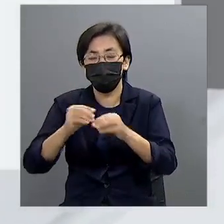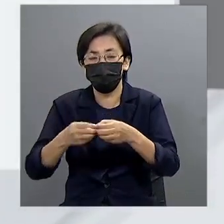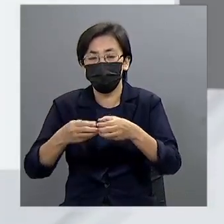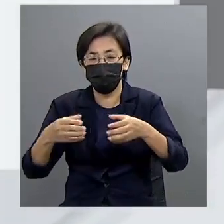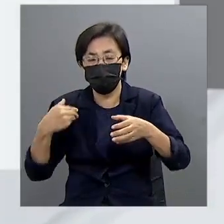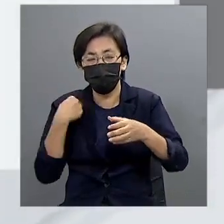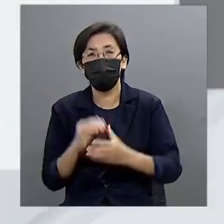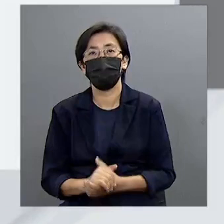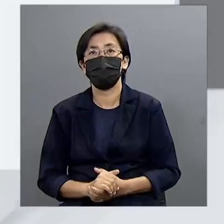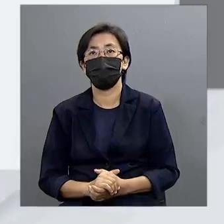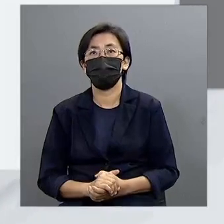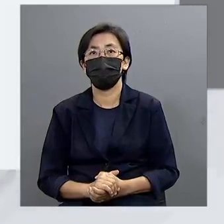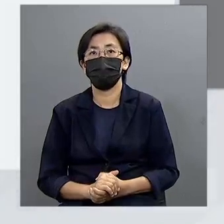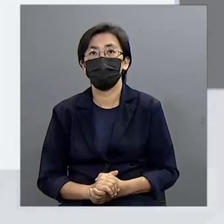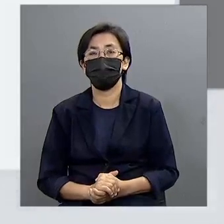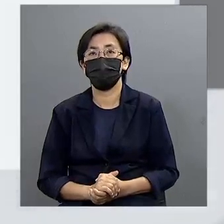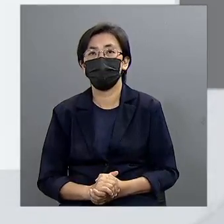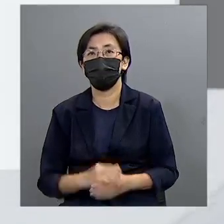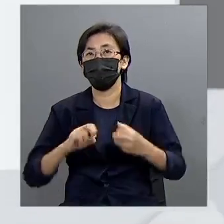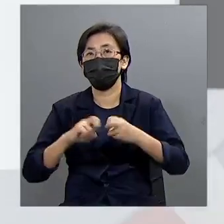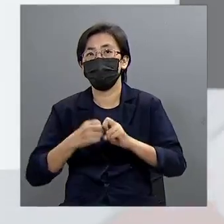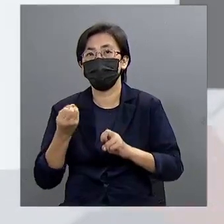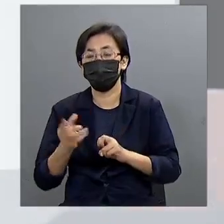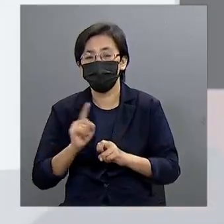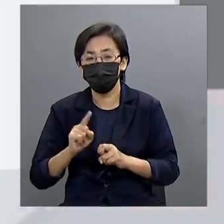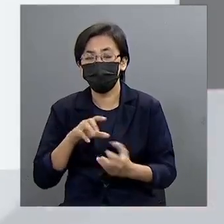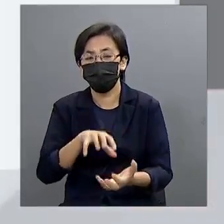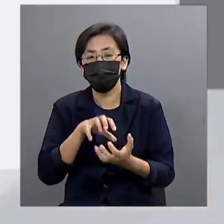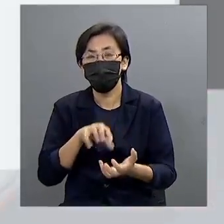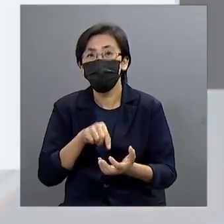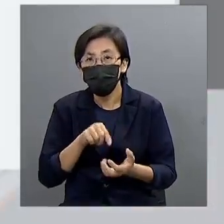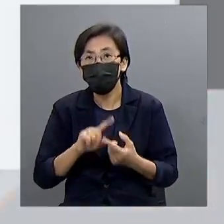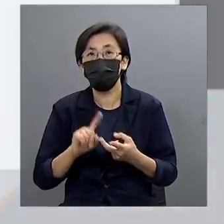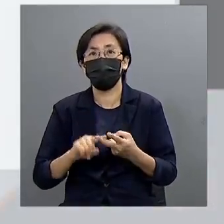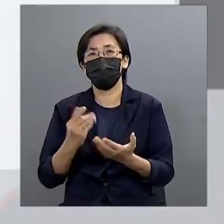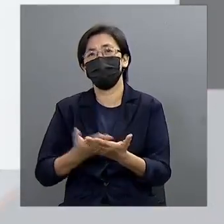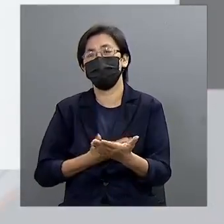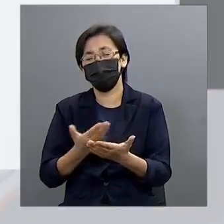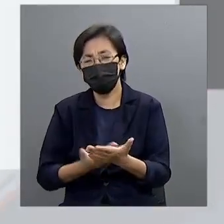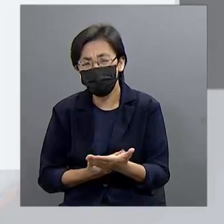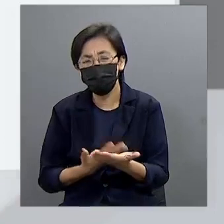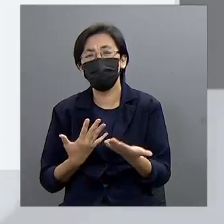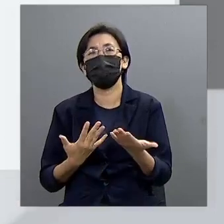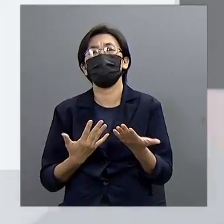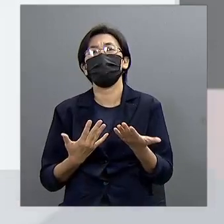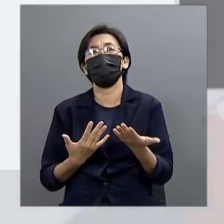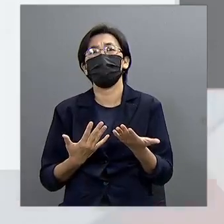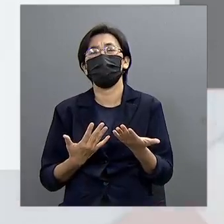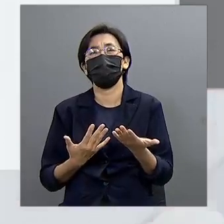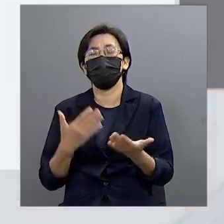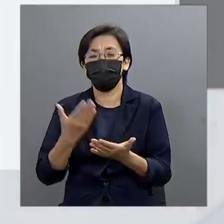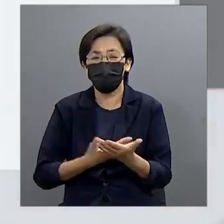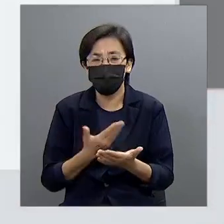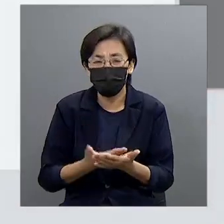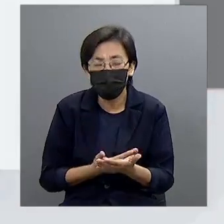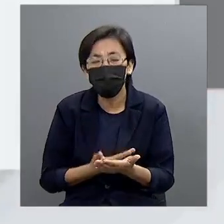นะคะว่าการเล่นพนันที่เป็นปัญหาที่สุดก็คือบ่อนออนไลน์ส่วนการซื้อสลากกินแบ่งรัฐบาลการเป็นการเล่นพนันที่มีปัญหาอ